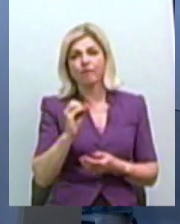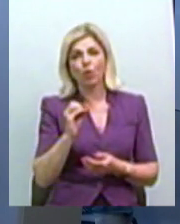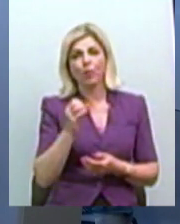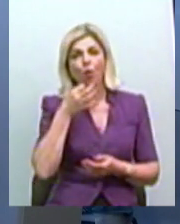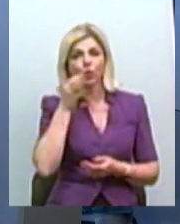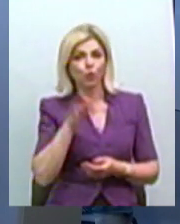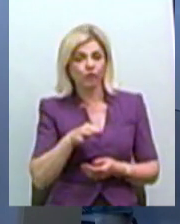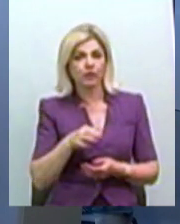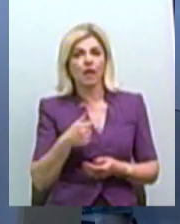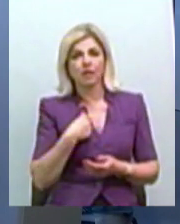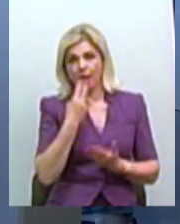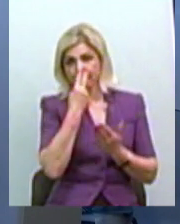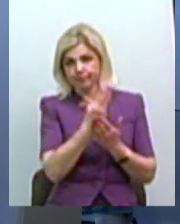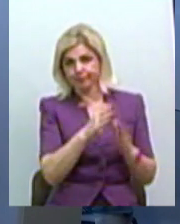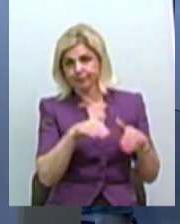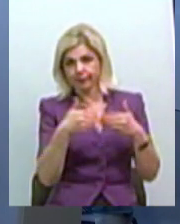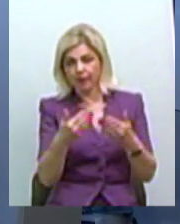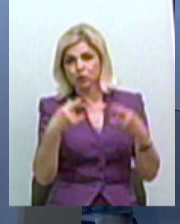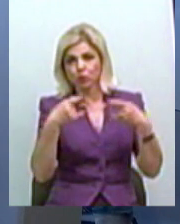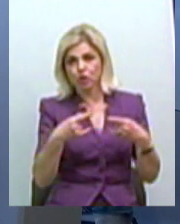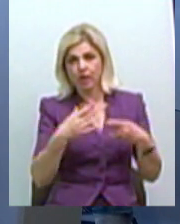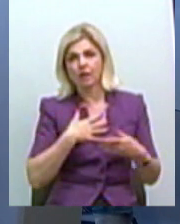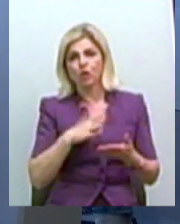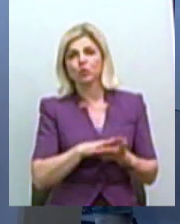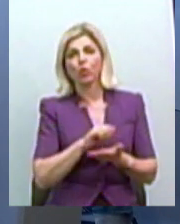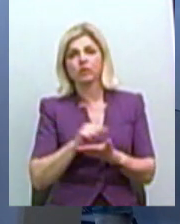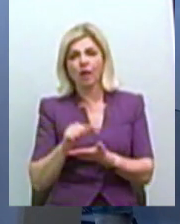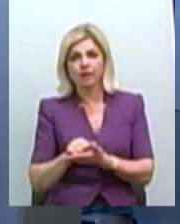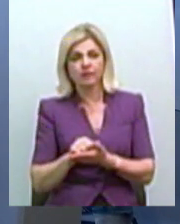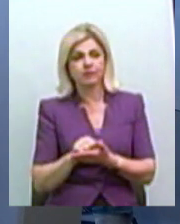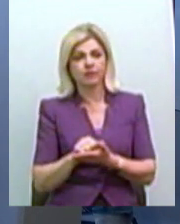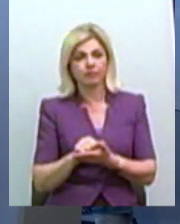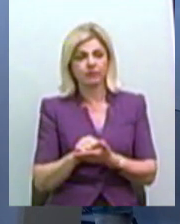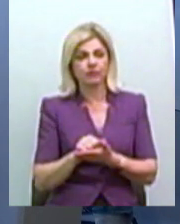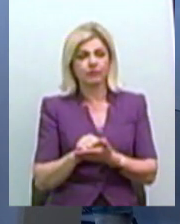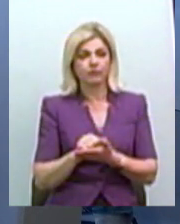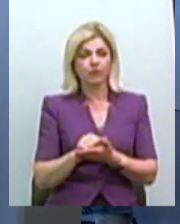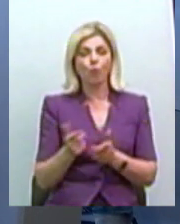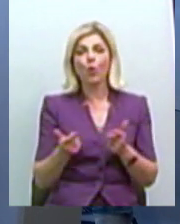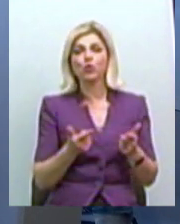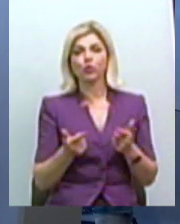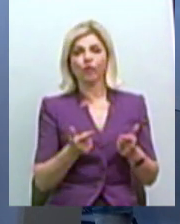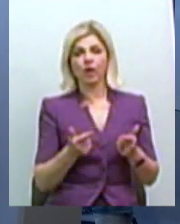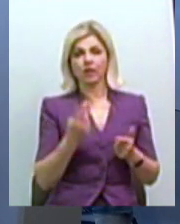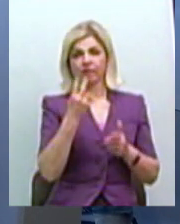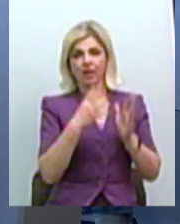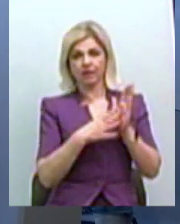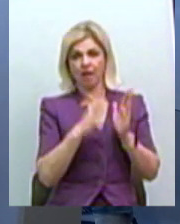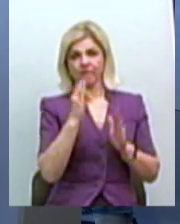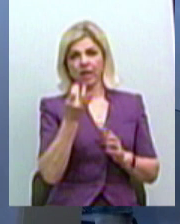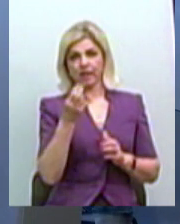Я пропоную переглянути відеосюжет, який наші колеги зі служби новин Вікторія Чернявська та Олександр Пан підготували 29